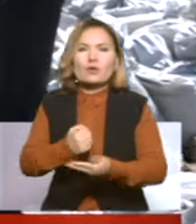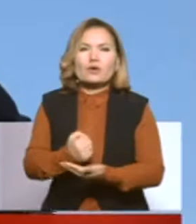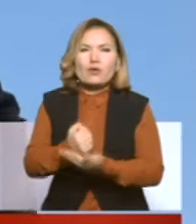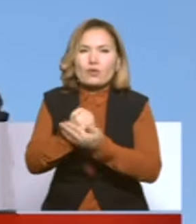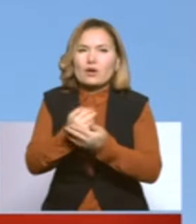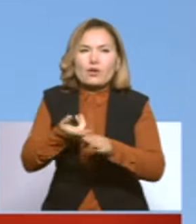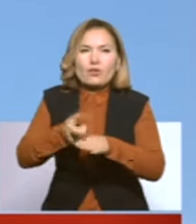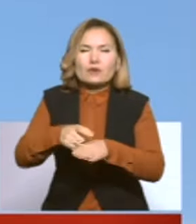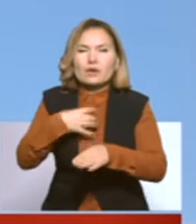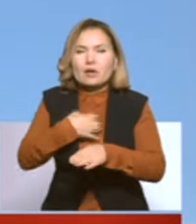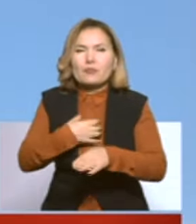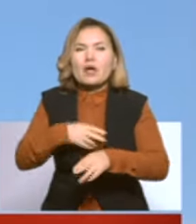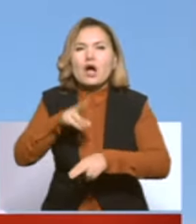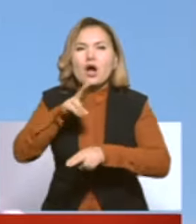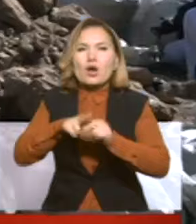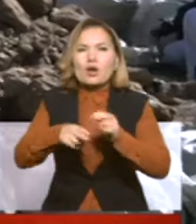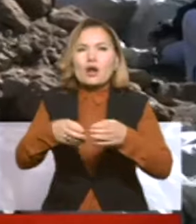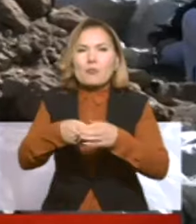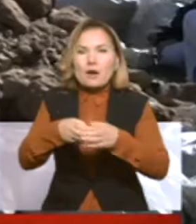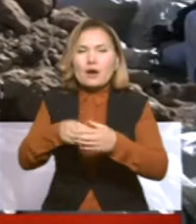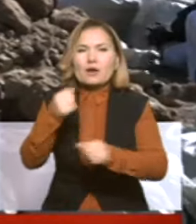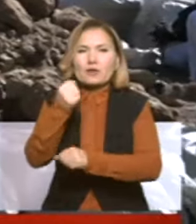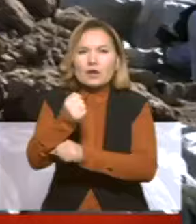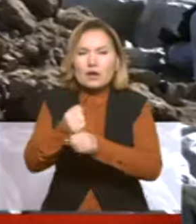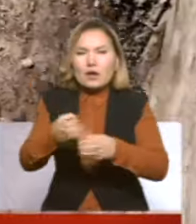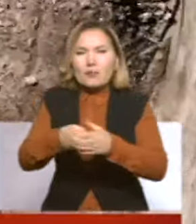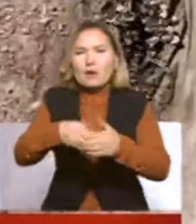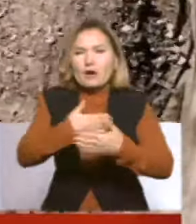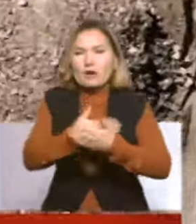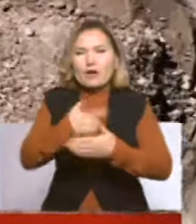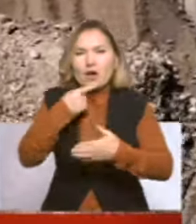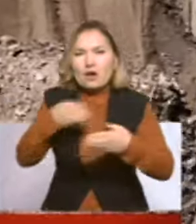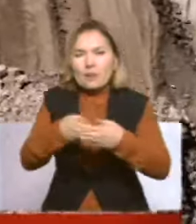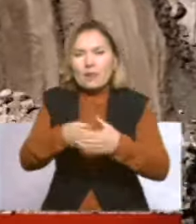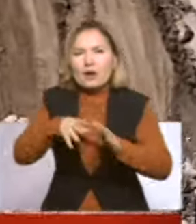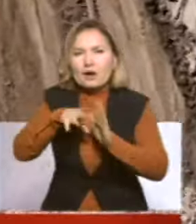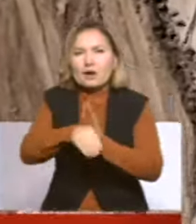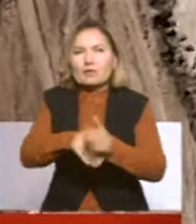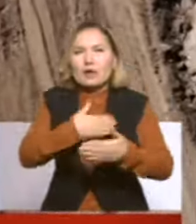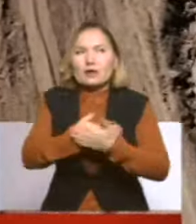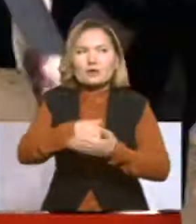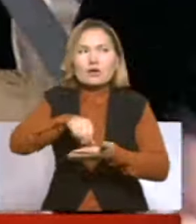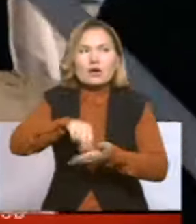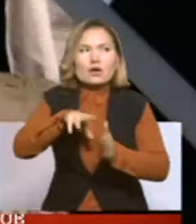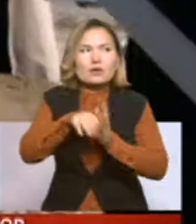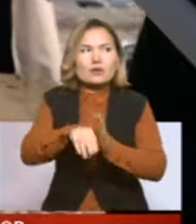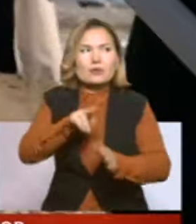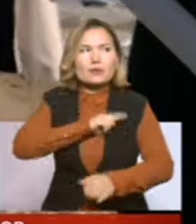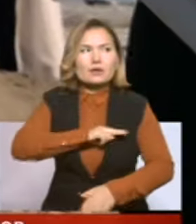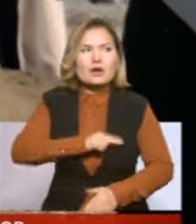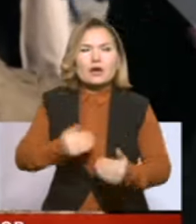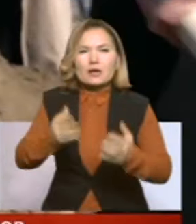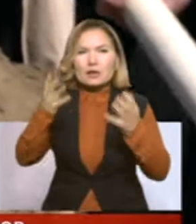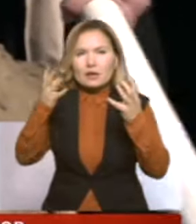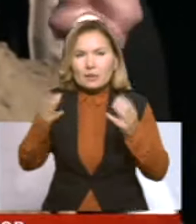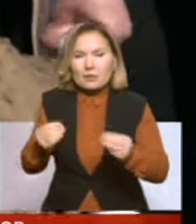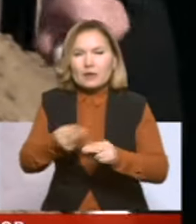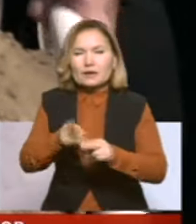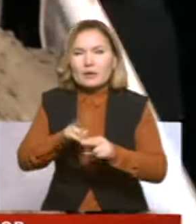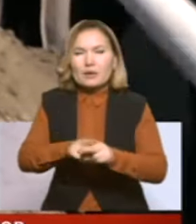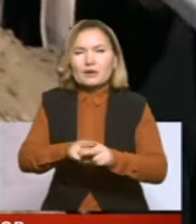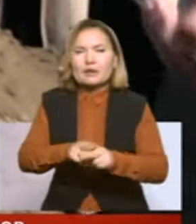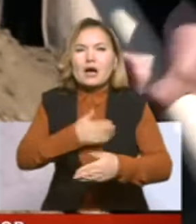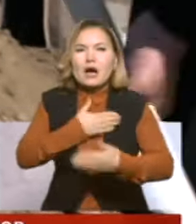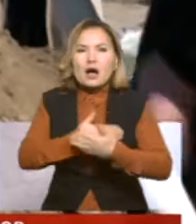күші қажет. Мұнай компанияларының қызметкерлері, әскерилер мен еріктілер бір кісідей атсалысып жатыр. Біз дәл қазіргі таңда еріктілер